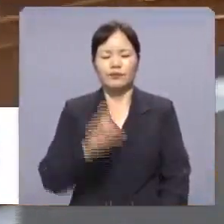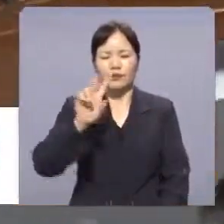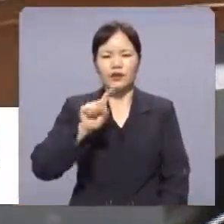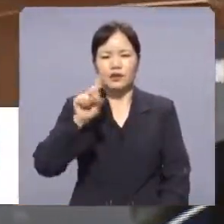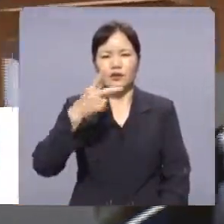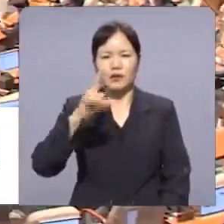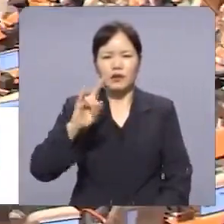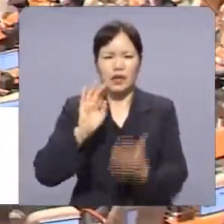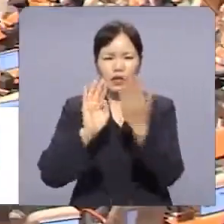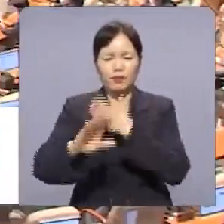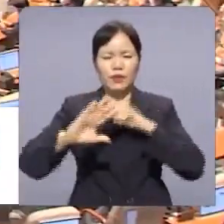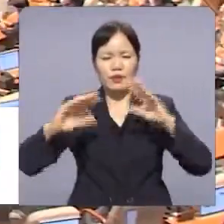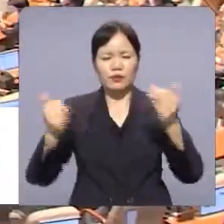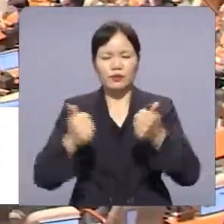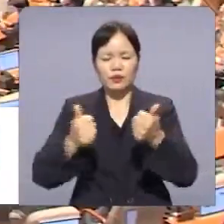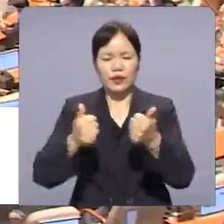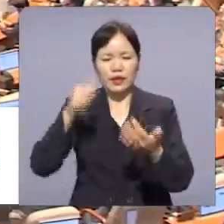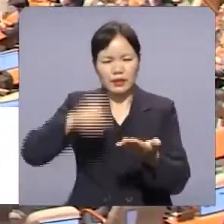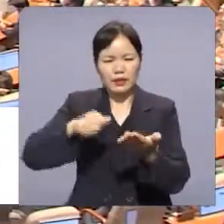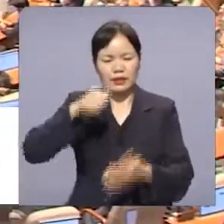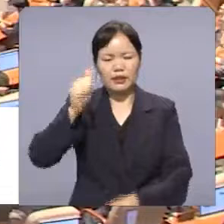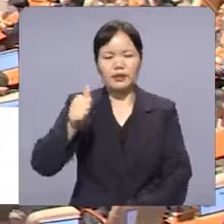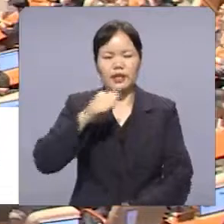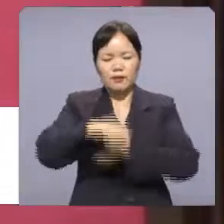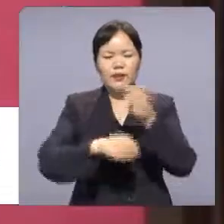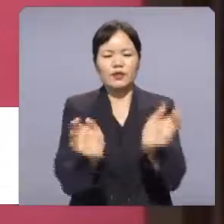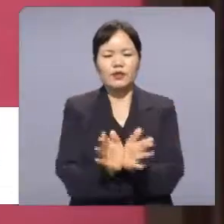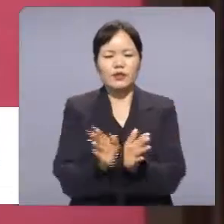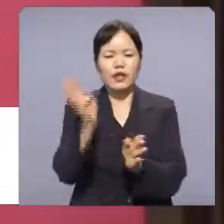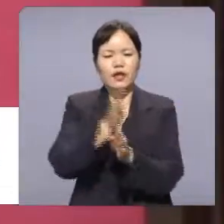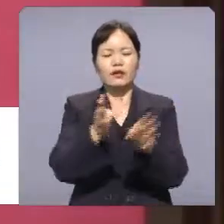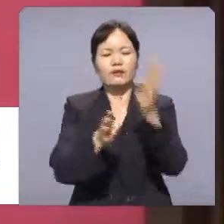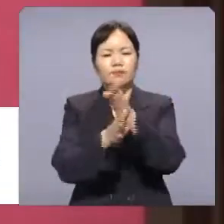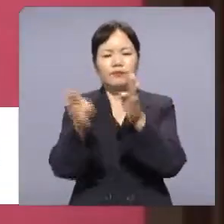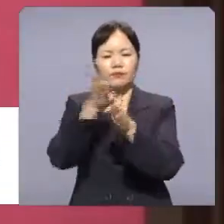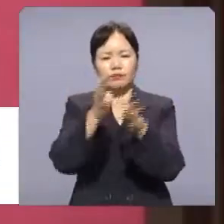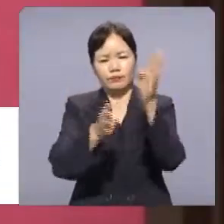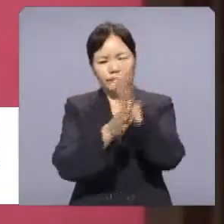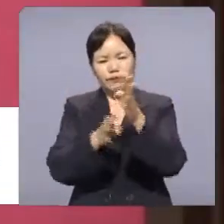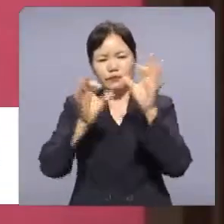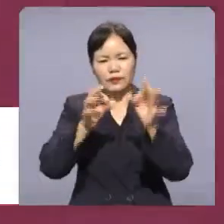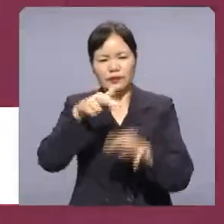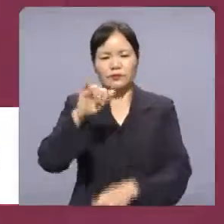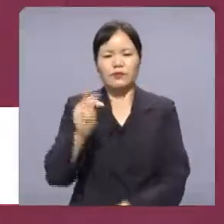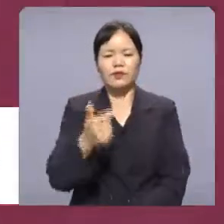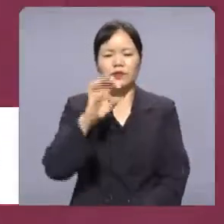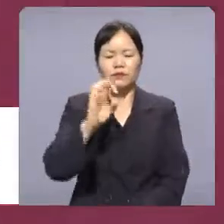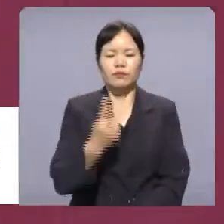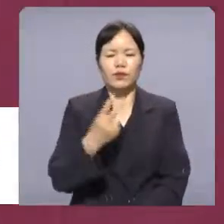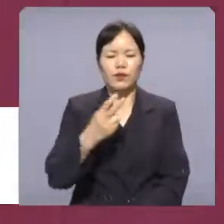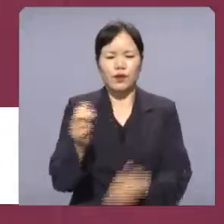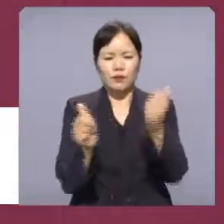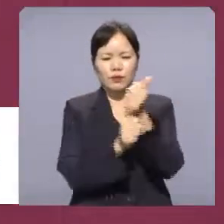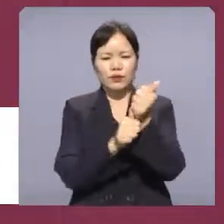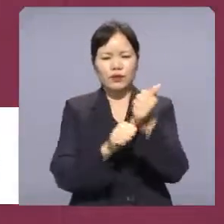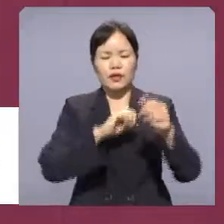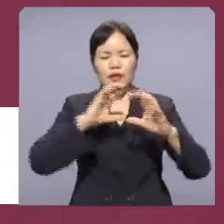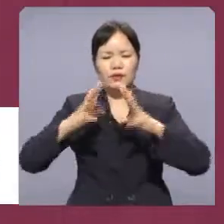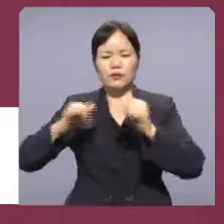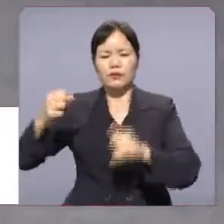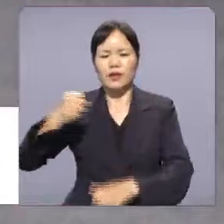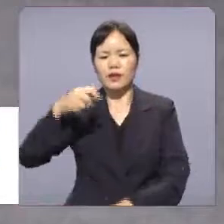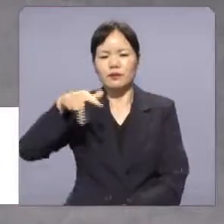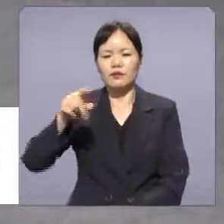21대 후반기 국회의장에 민주당 출신 5선 김진표 의원, 부의장에 국민의힘 정진석,